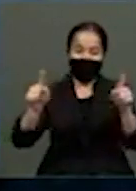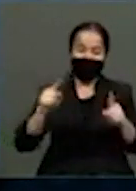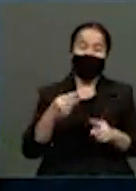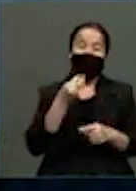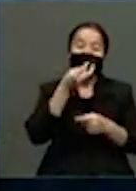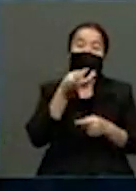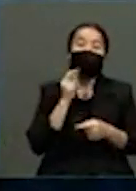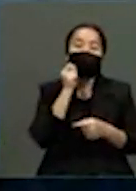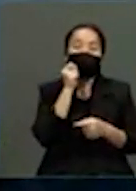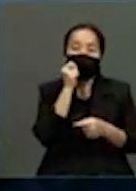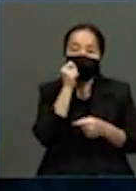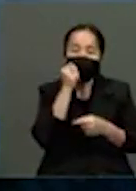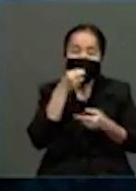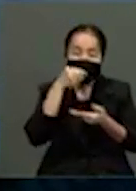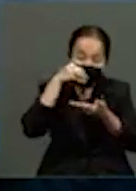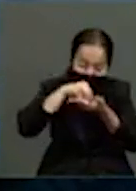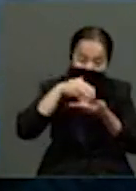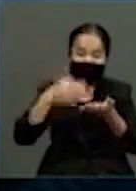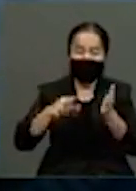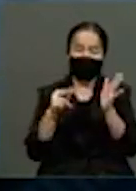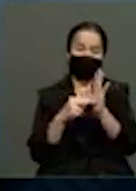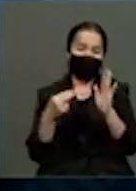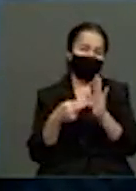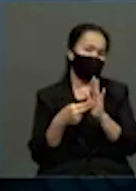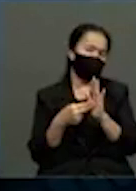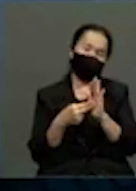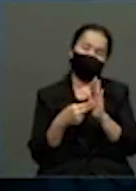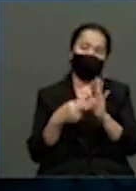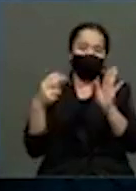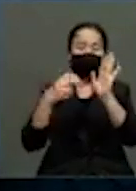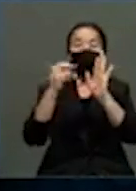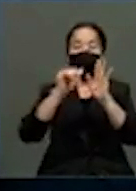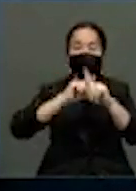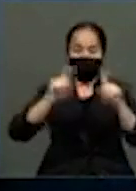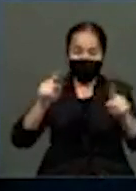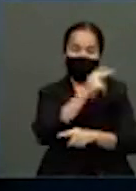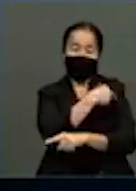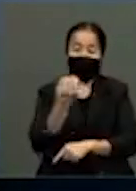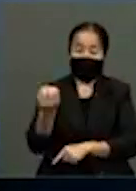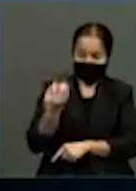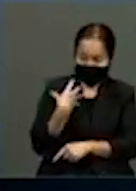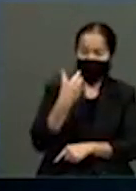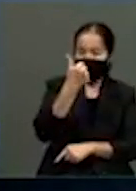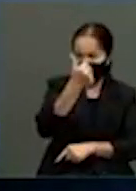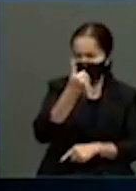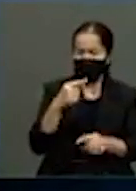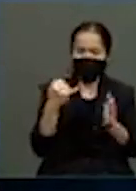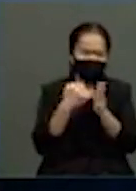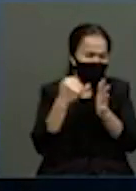รมวิทยาศาสตร์การแพทย์ได้ช่วยกันนะครับที่จะทำให้สามารถที่จะตรวจได้แล็บตัวอย่างได้วันละเป็นหมื่น